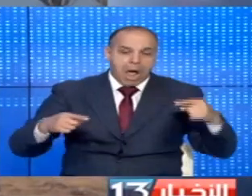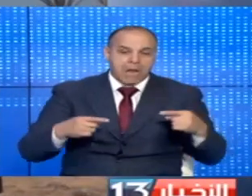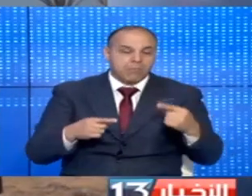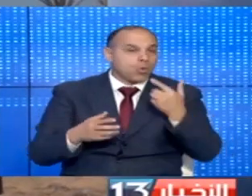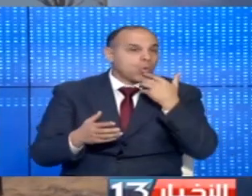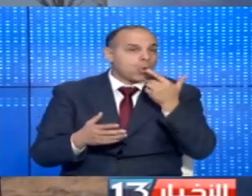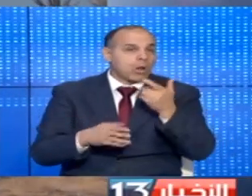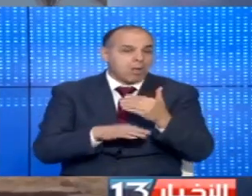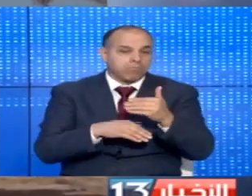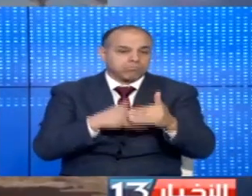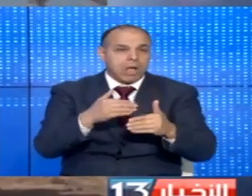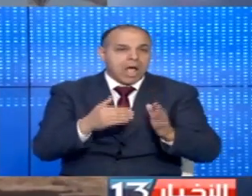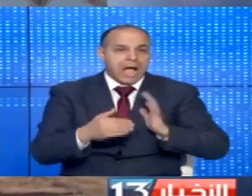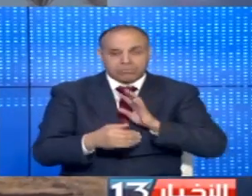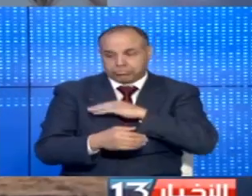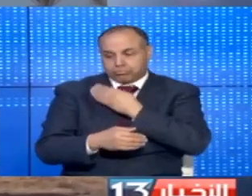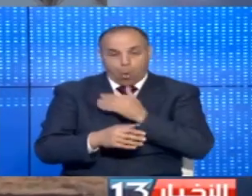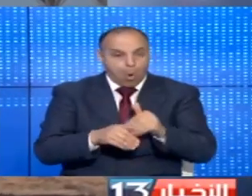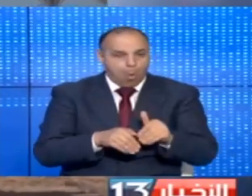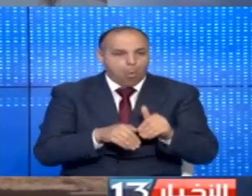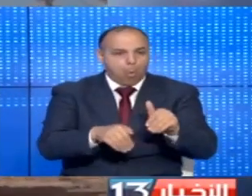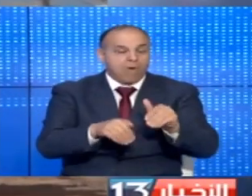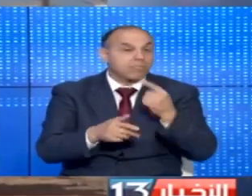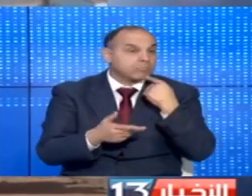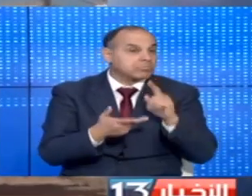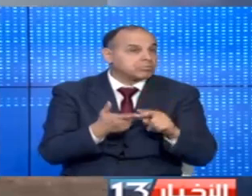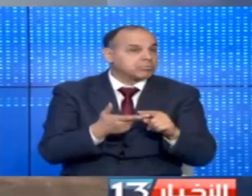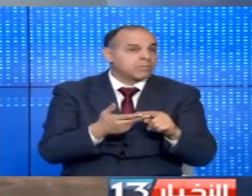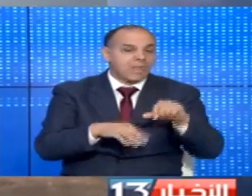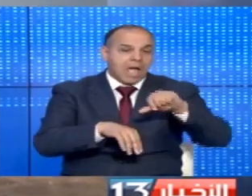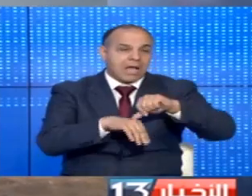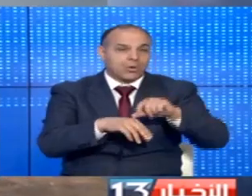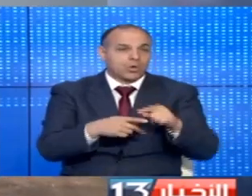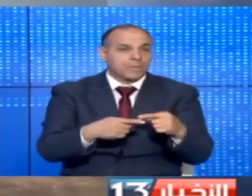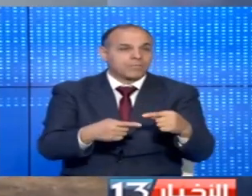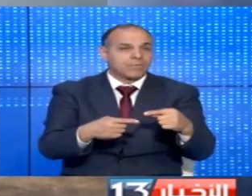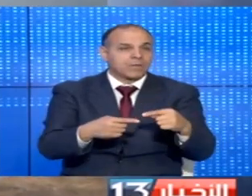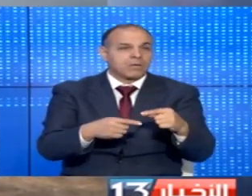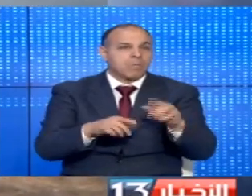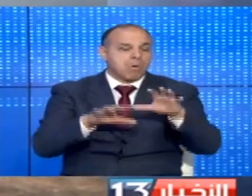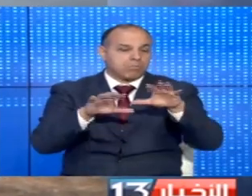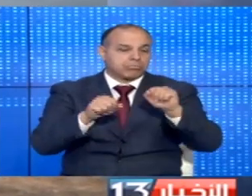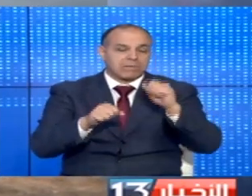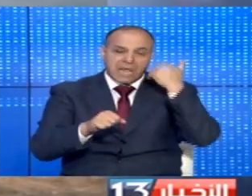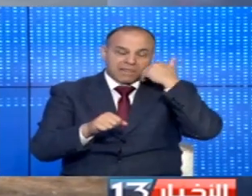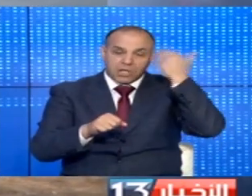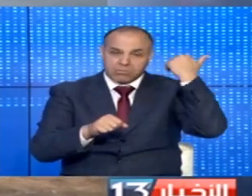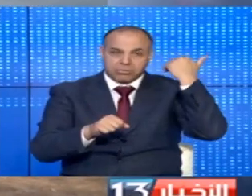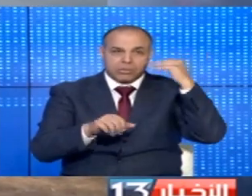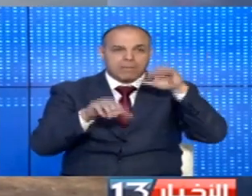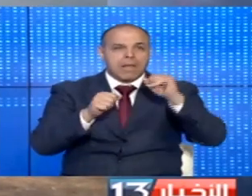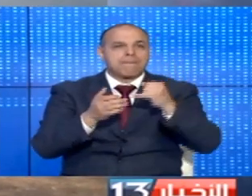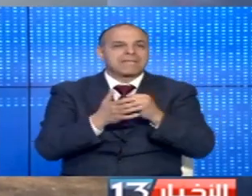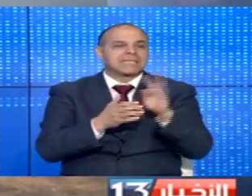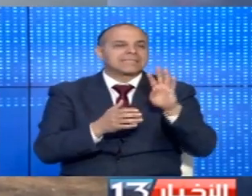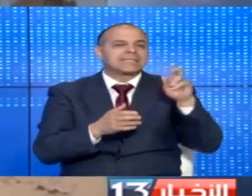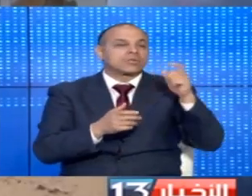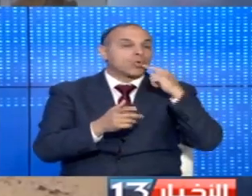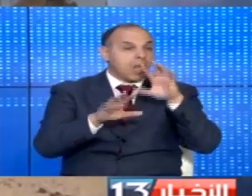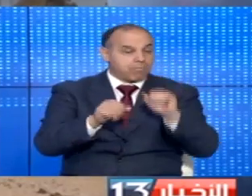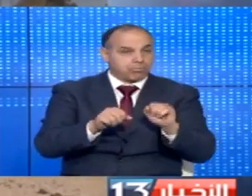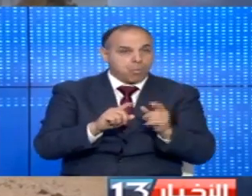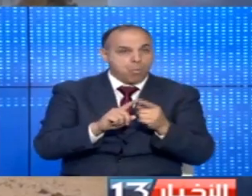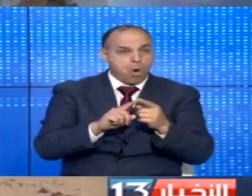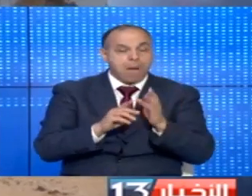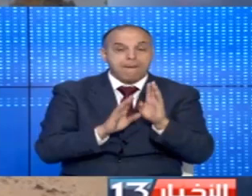تظهر تقدم القوات حفظه في الاسابيع الاخيره سيما اثر تمكنها من السيطره يوم الاثنين الماضي على مدينه سرت ذات الاهميه